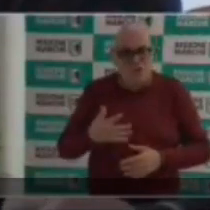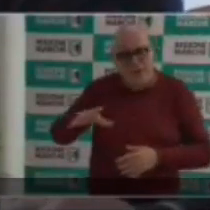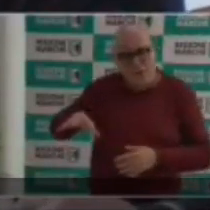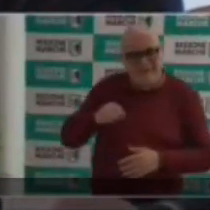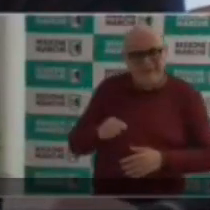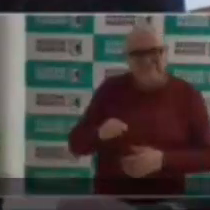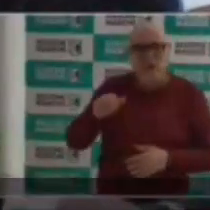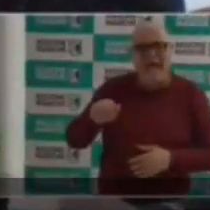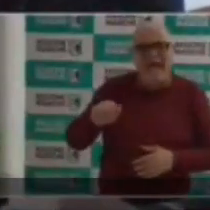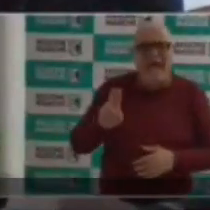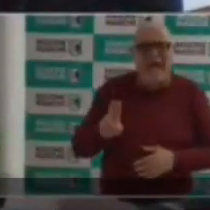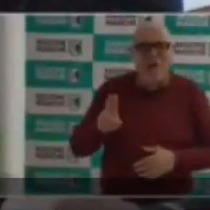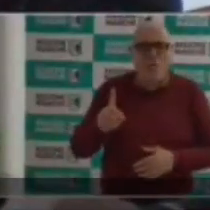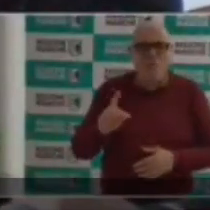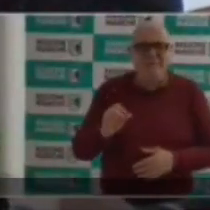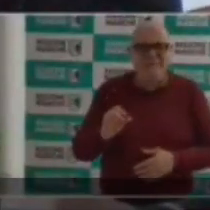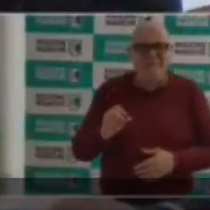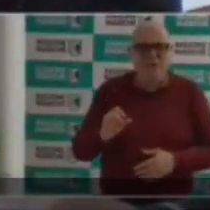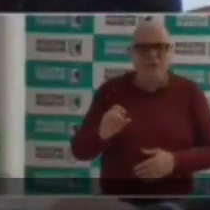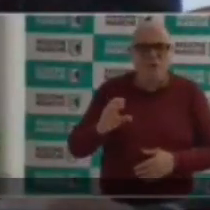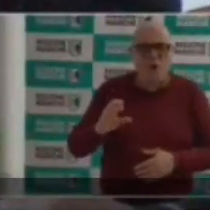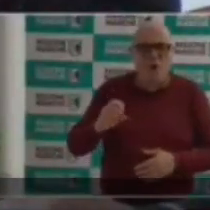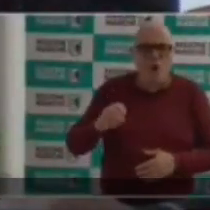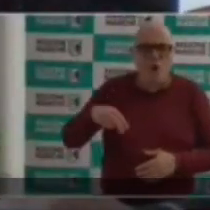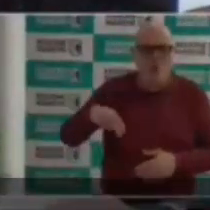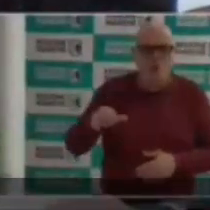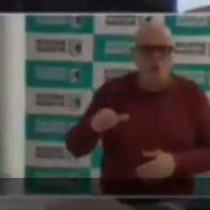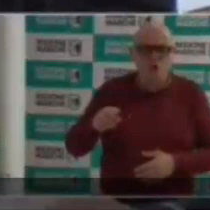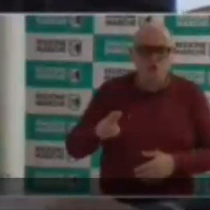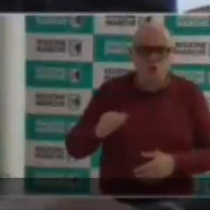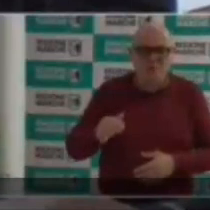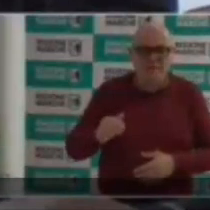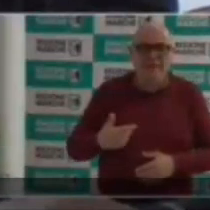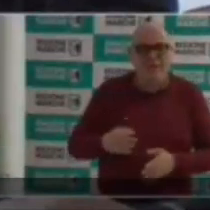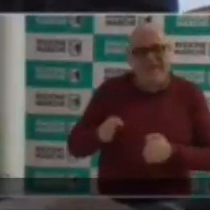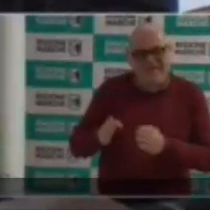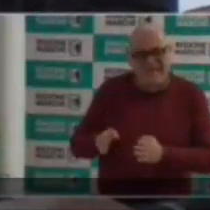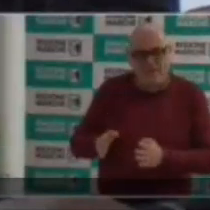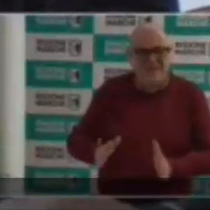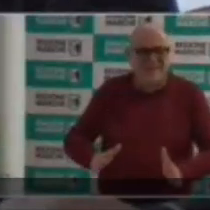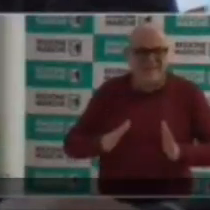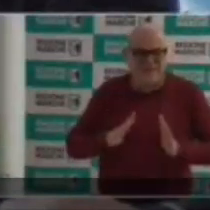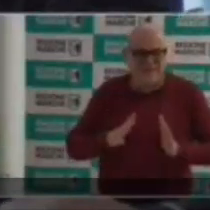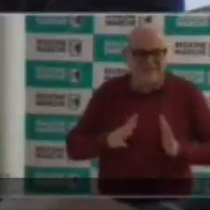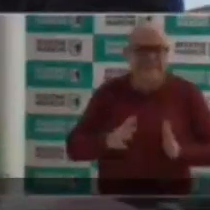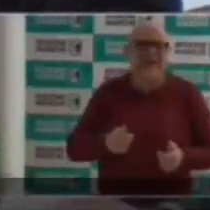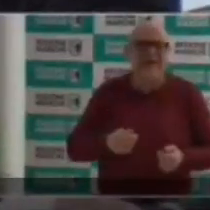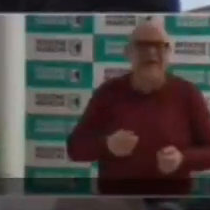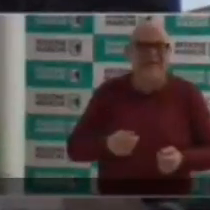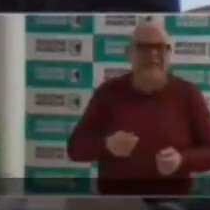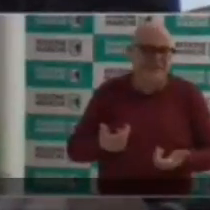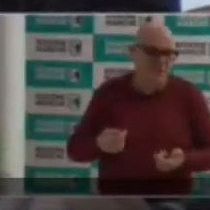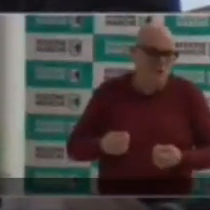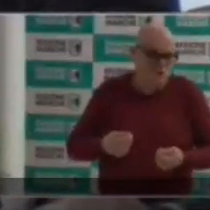associazioni di categoria che si occupano della difesa dei consumatori. Dunque in questo caso il numero verde riceve la chiamata